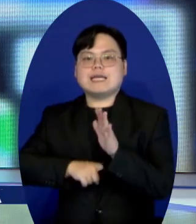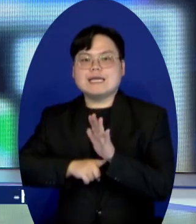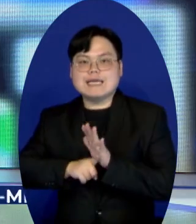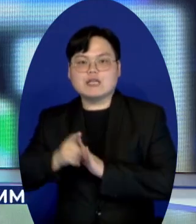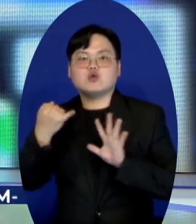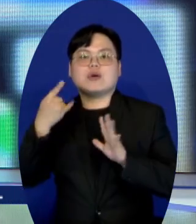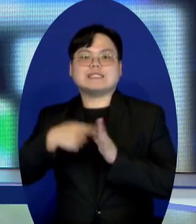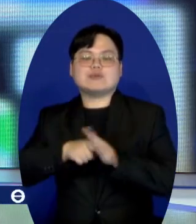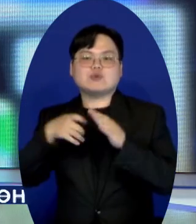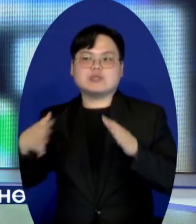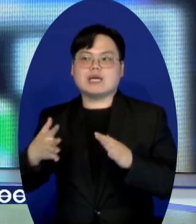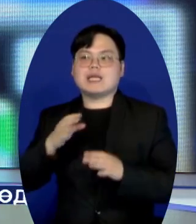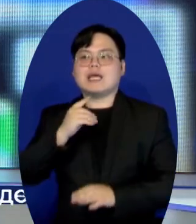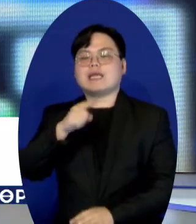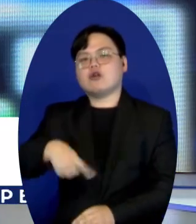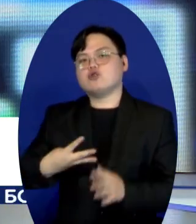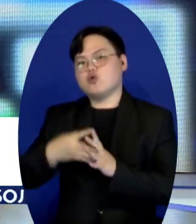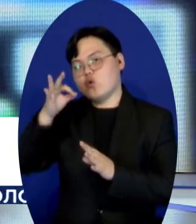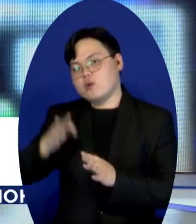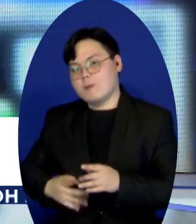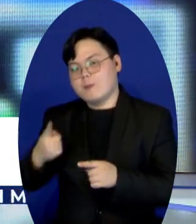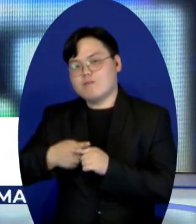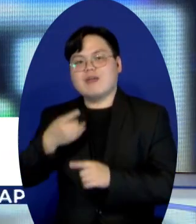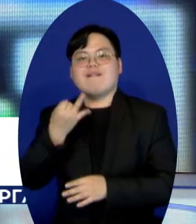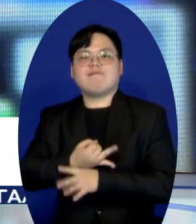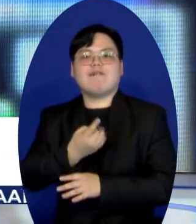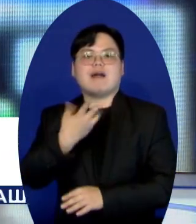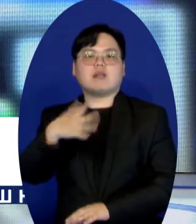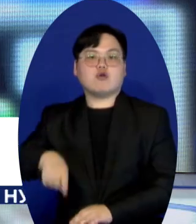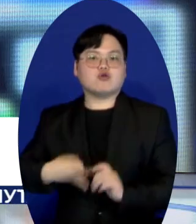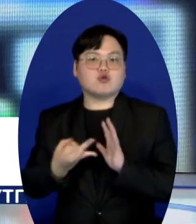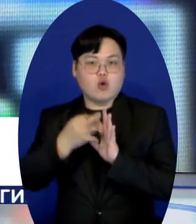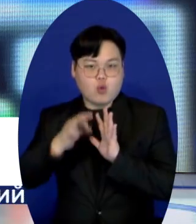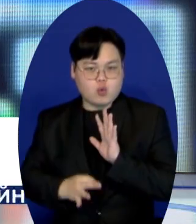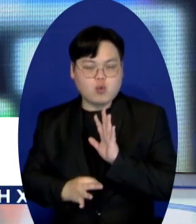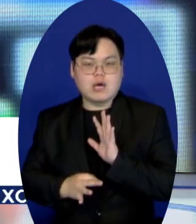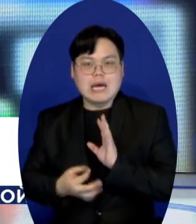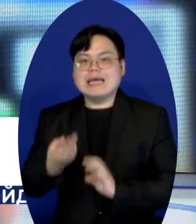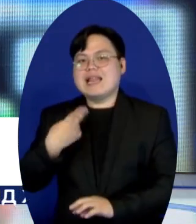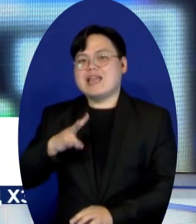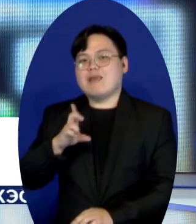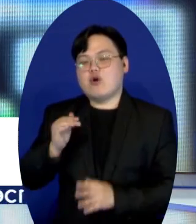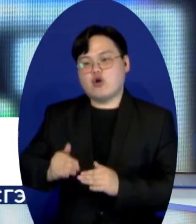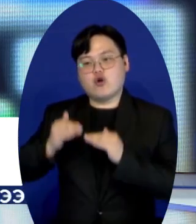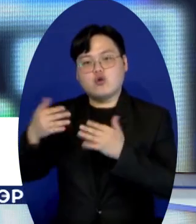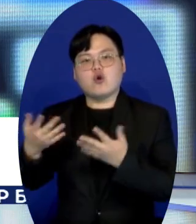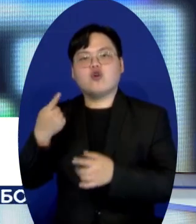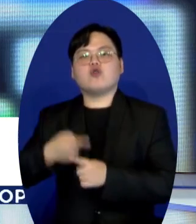засаг 1.9% өсөж, инфляц 15.7% гарчээ. Дотоодын нийт бүтээгдэхүүний өсөлтөнд хөдөө аж ахуйн